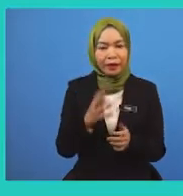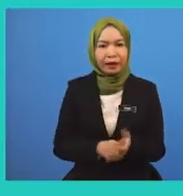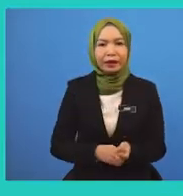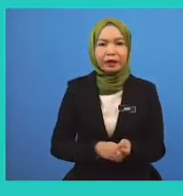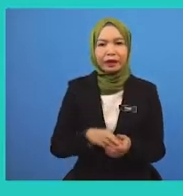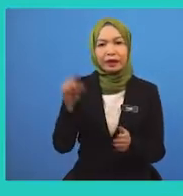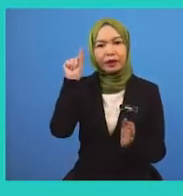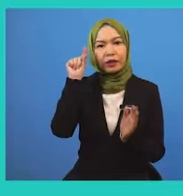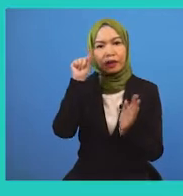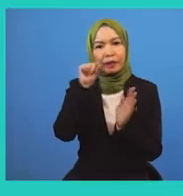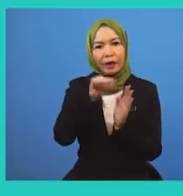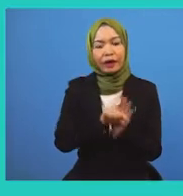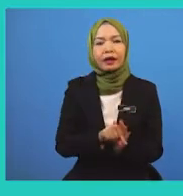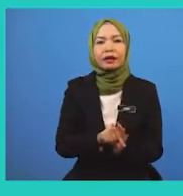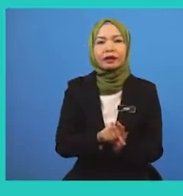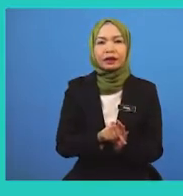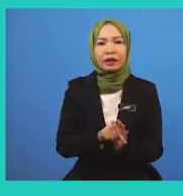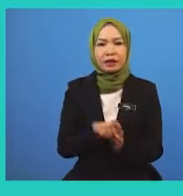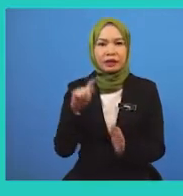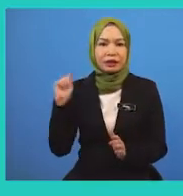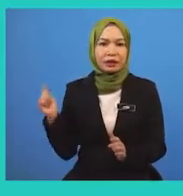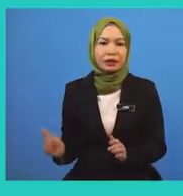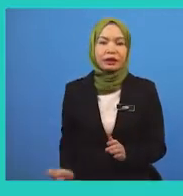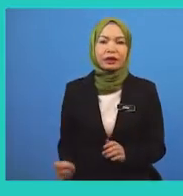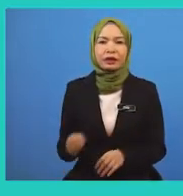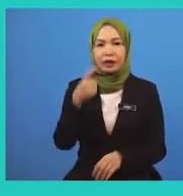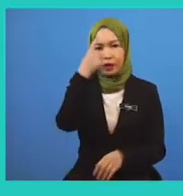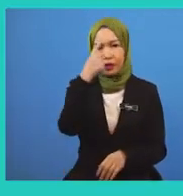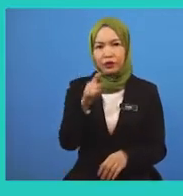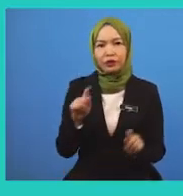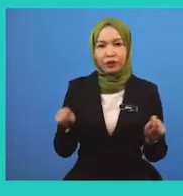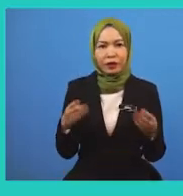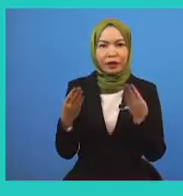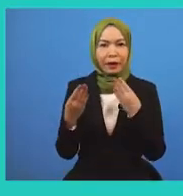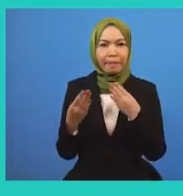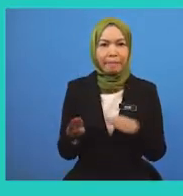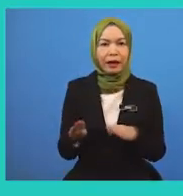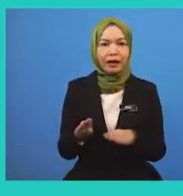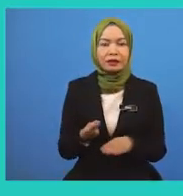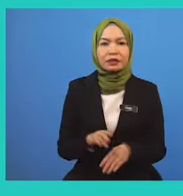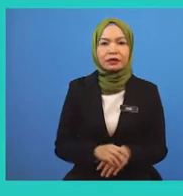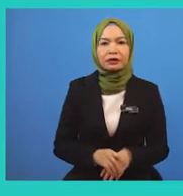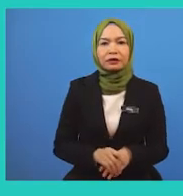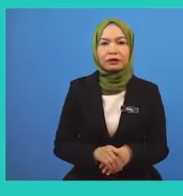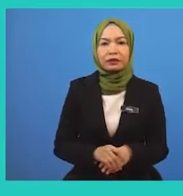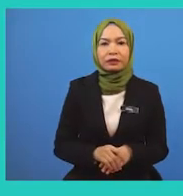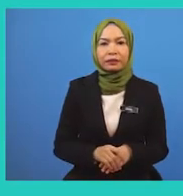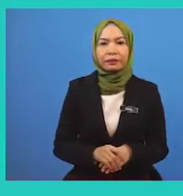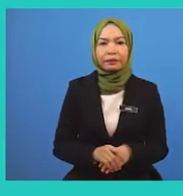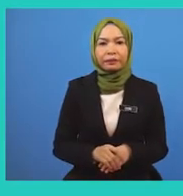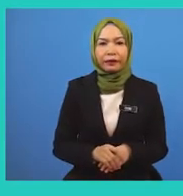aras tenaga untuk kedua-dua tindak balas eksotermik dan endotermik. Yang